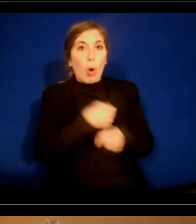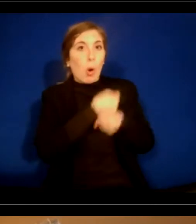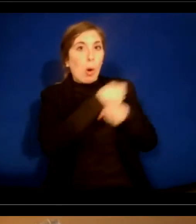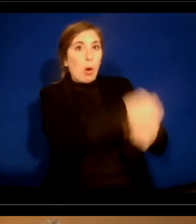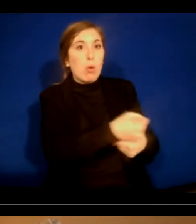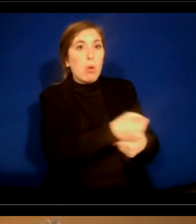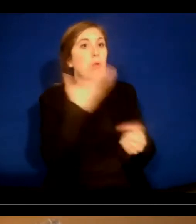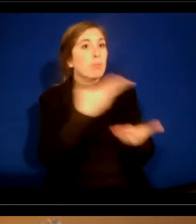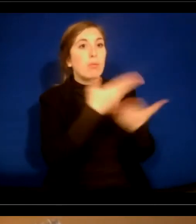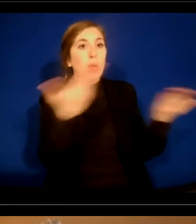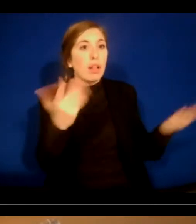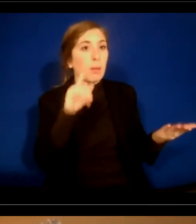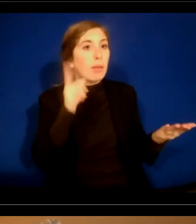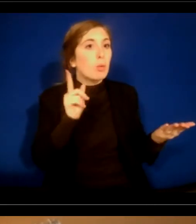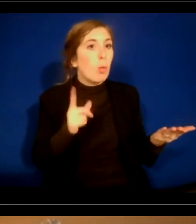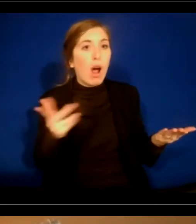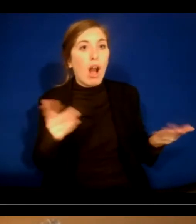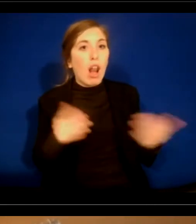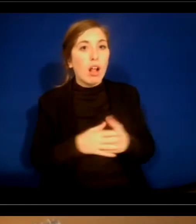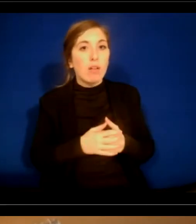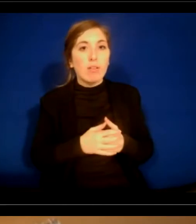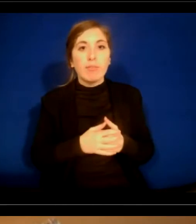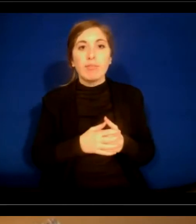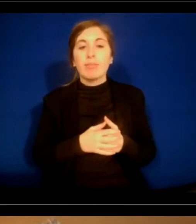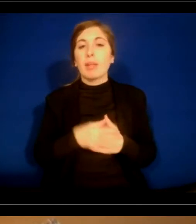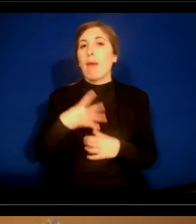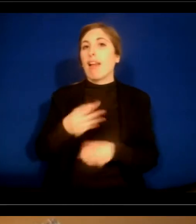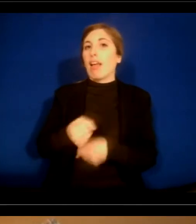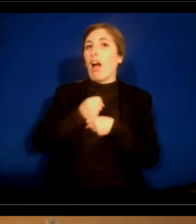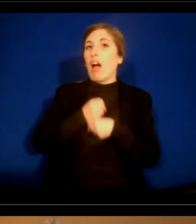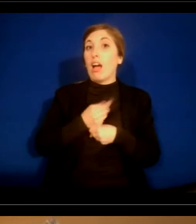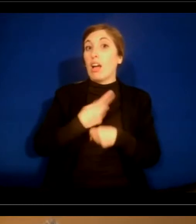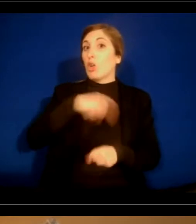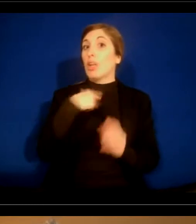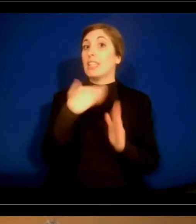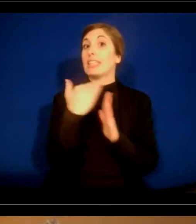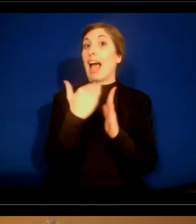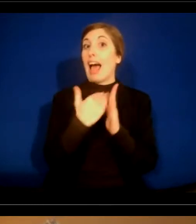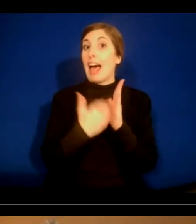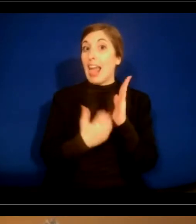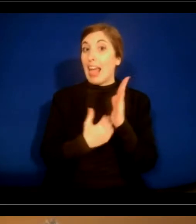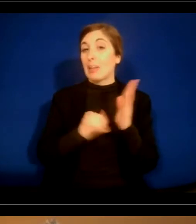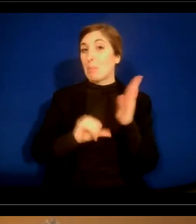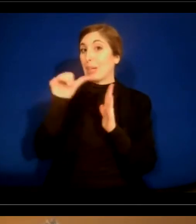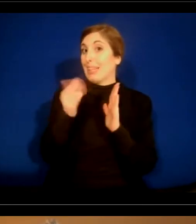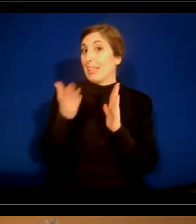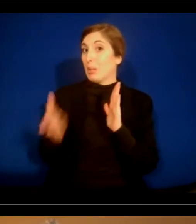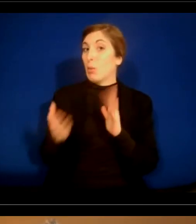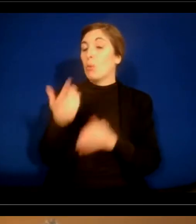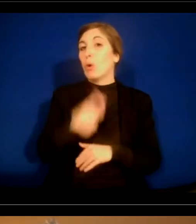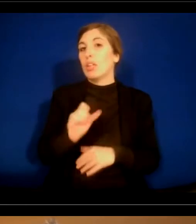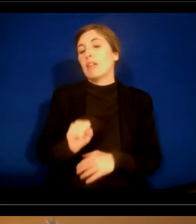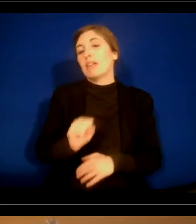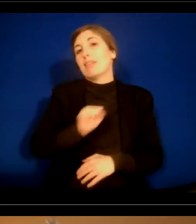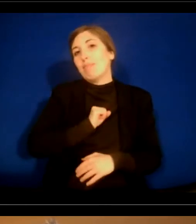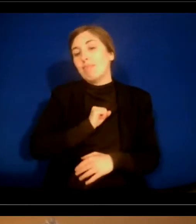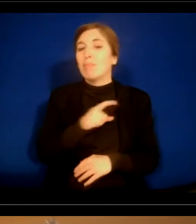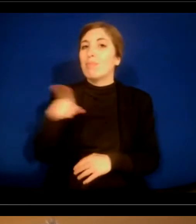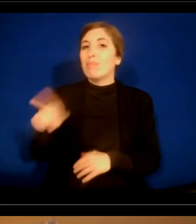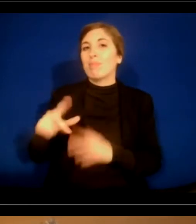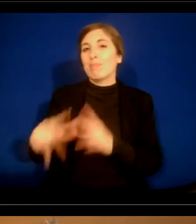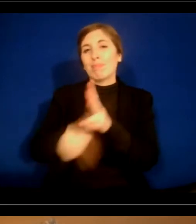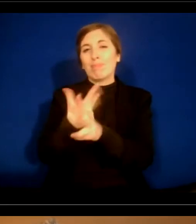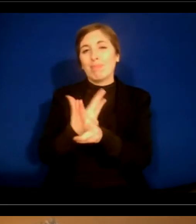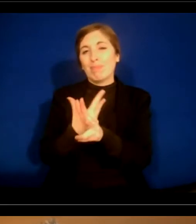meglio. Noi Ma avevamo l'idea. fatto questa scaletta anche perché pensavamo che tu, essendo, come dire, in